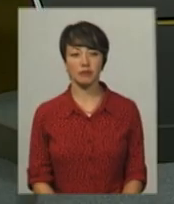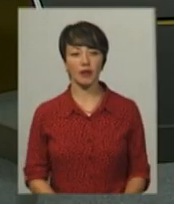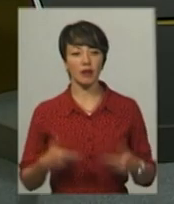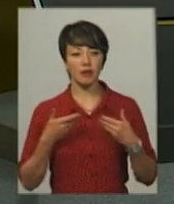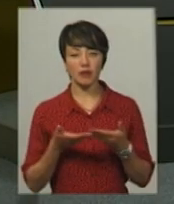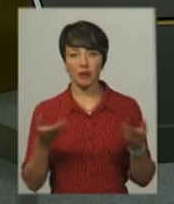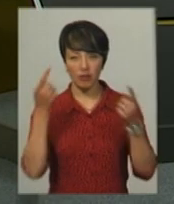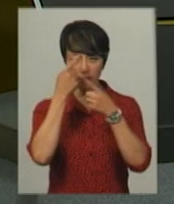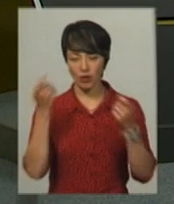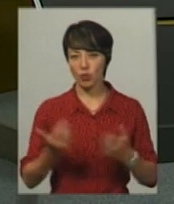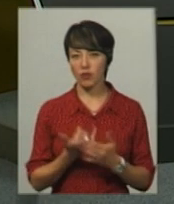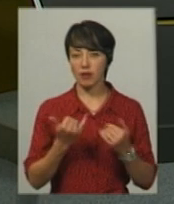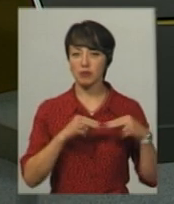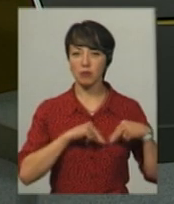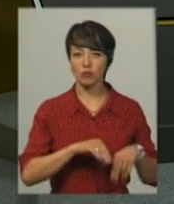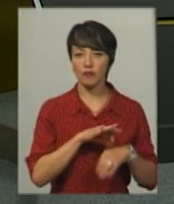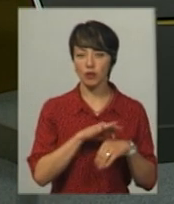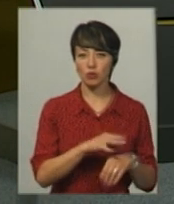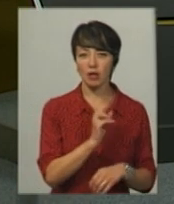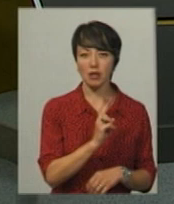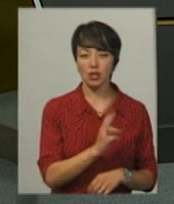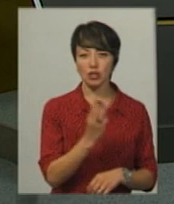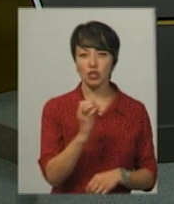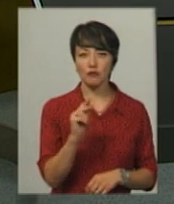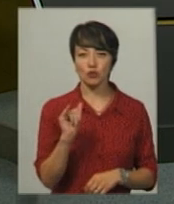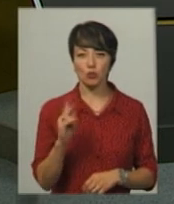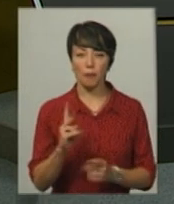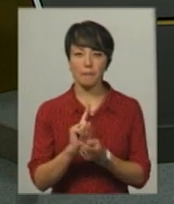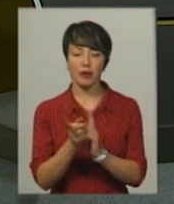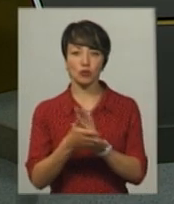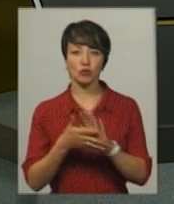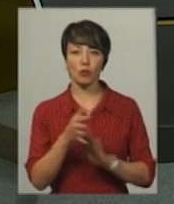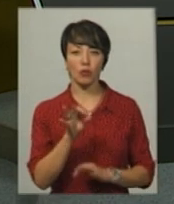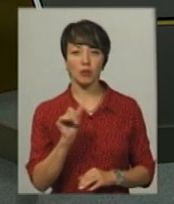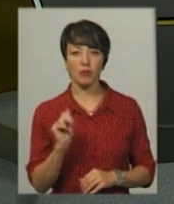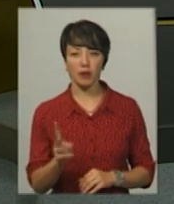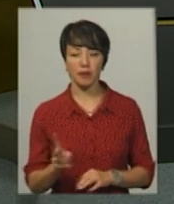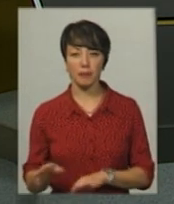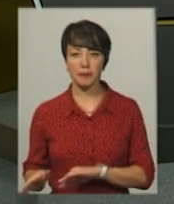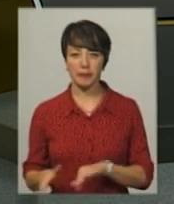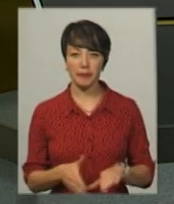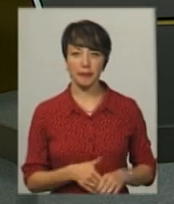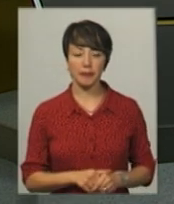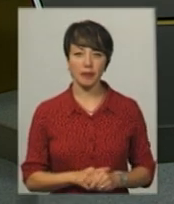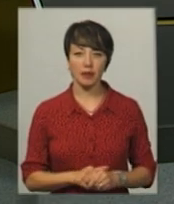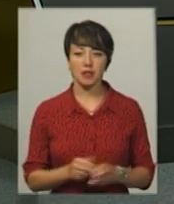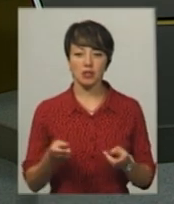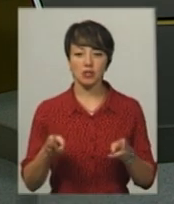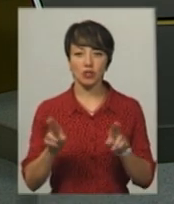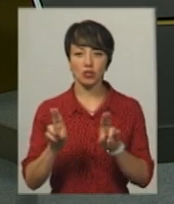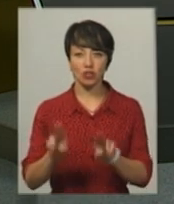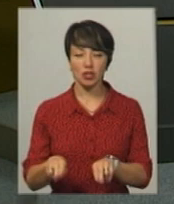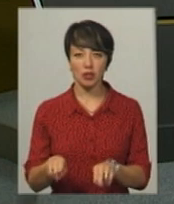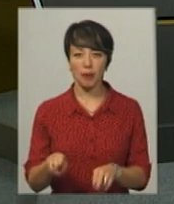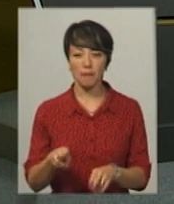Вітаю в ефірі новини. У студії для вас працюють ведуча Катерина Шевчук. На жестову мову перекладає Ольга Рибак. Залишити під вартою